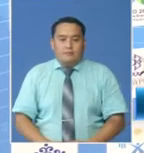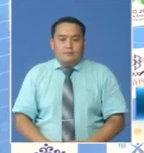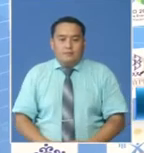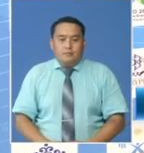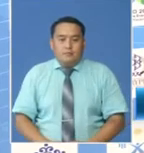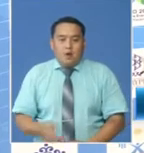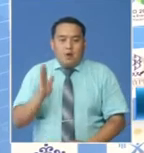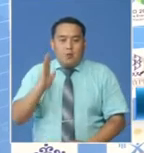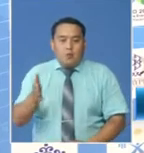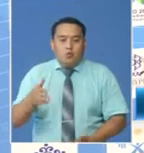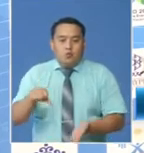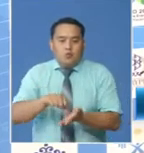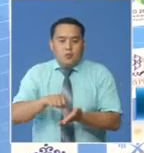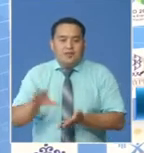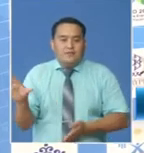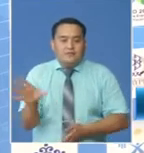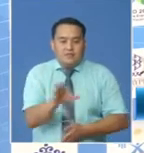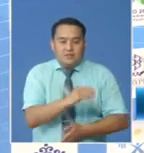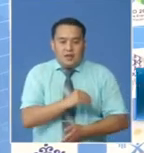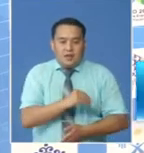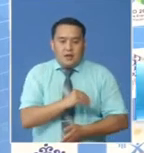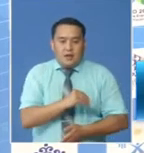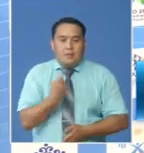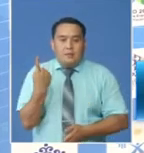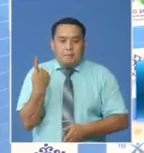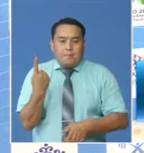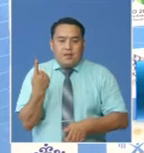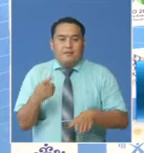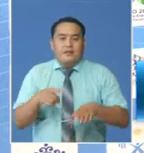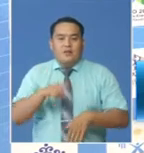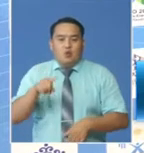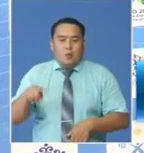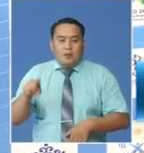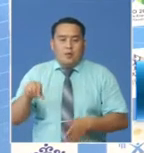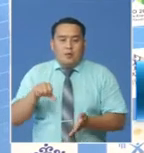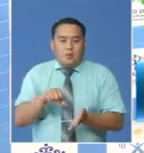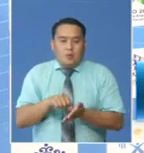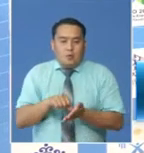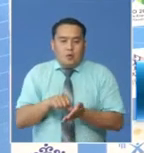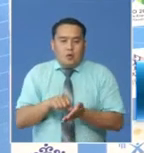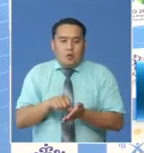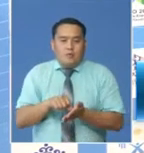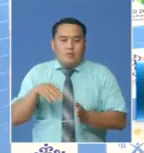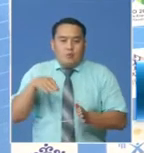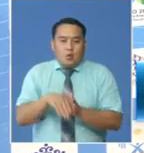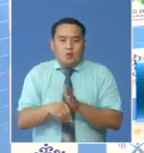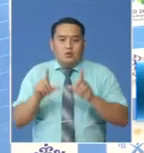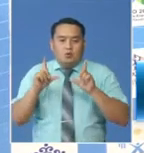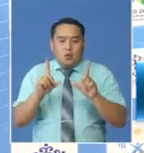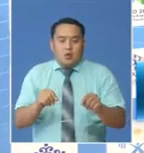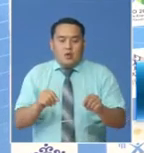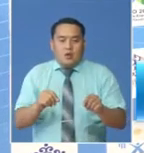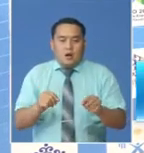будут выступать все. Все первые номера будут выступать, но не в полную силу, кто в Ашхабад едет, все.